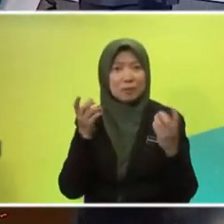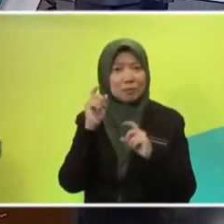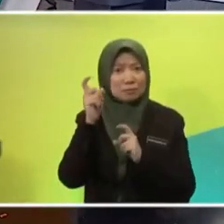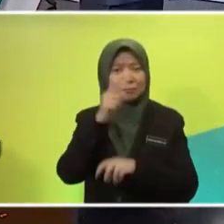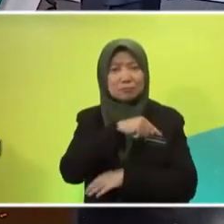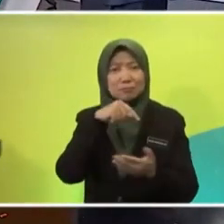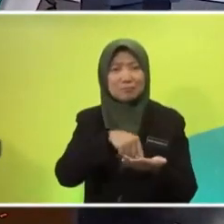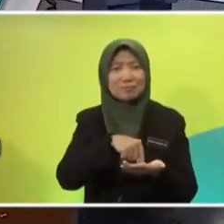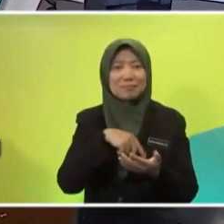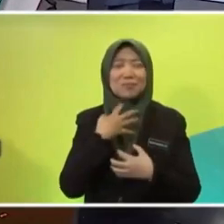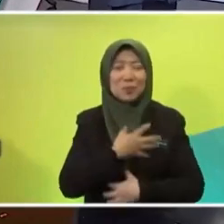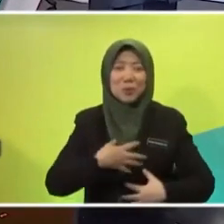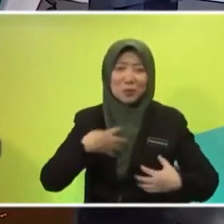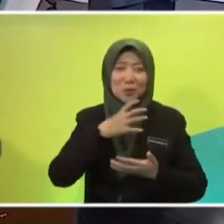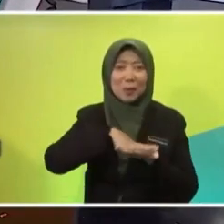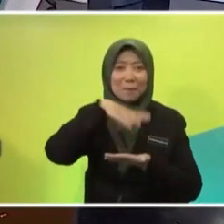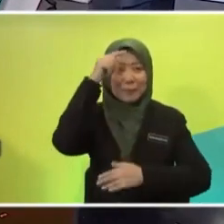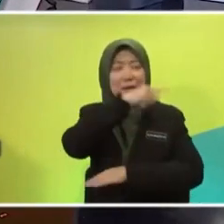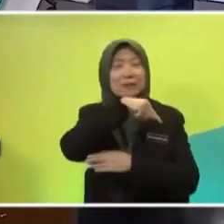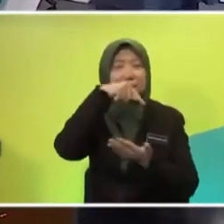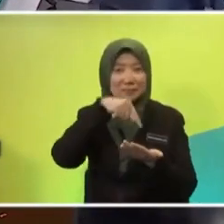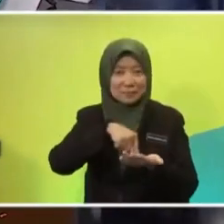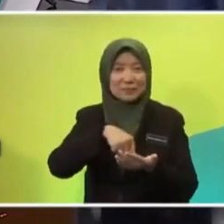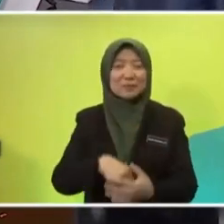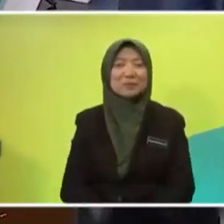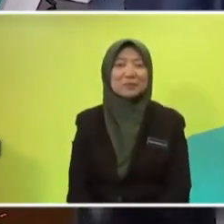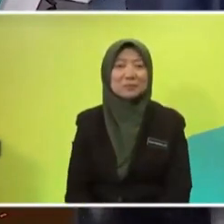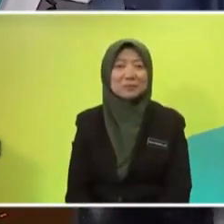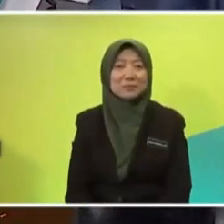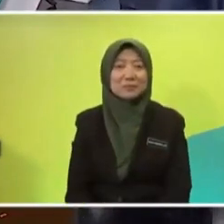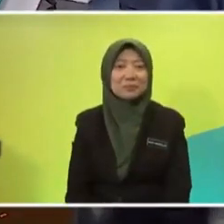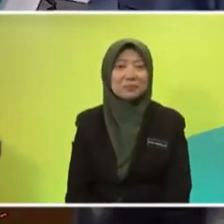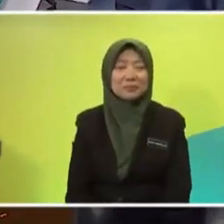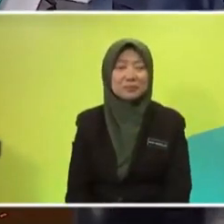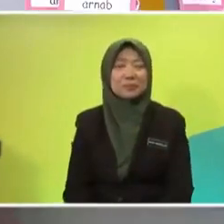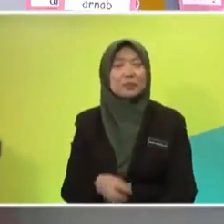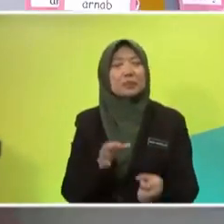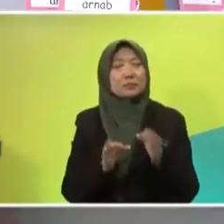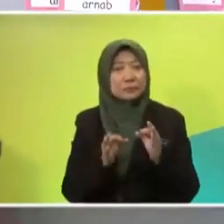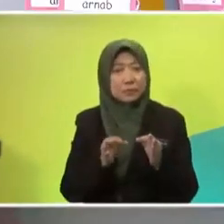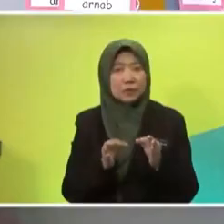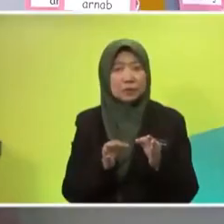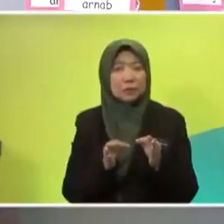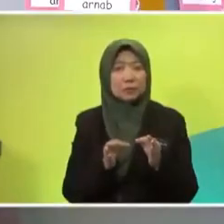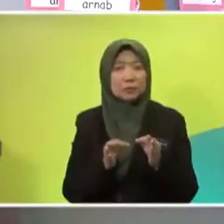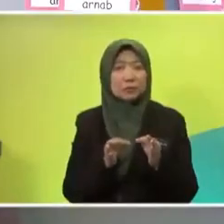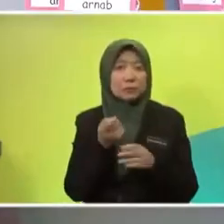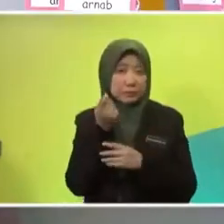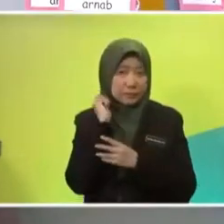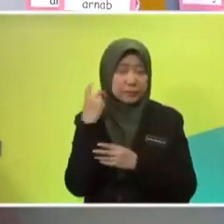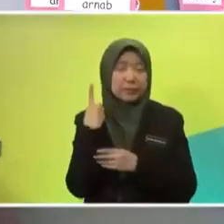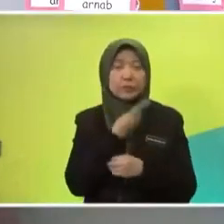cikgu. Seronok sangat pembelajaran ini. Okey, baiklah. Kalau kita ikutkan, hari ini kita dah belajar